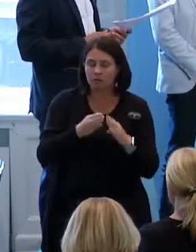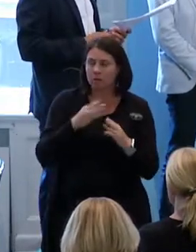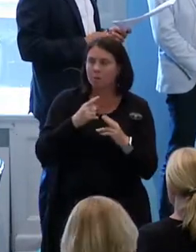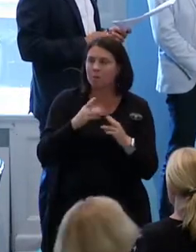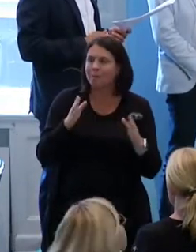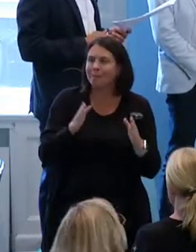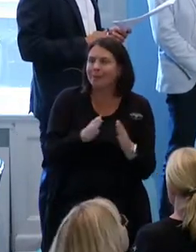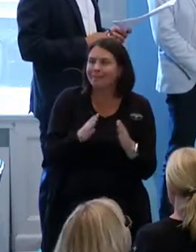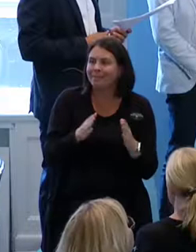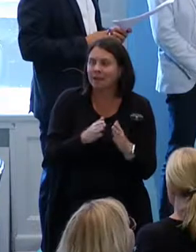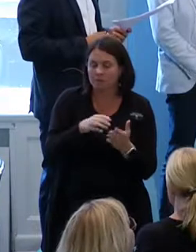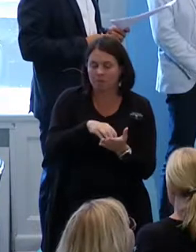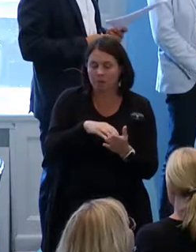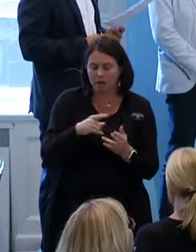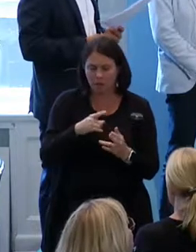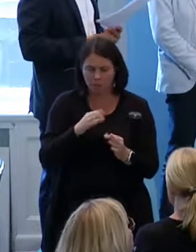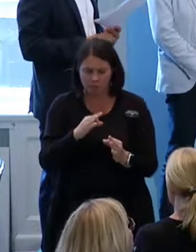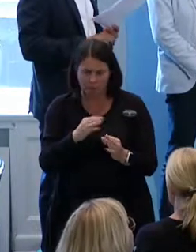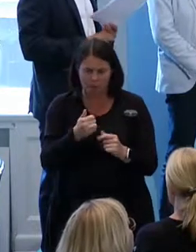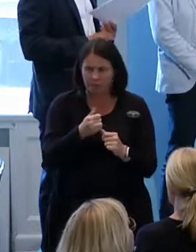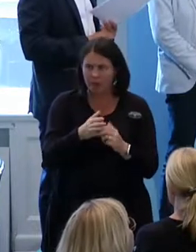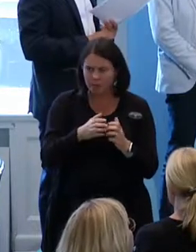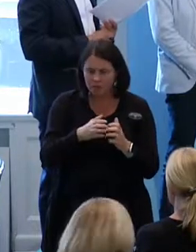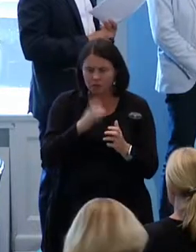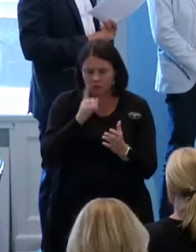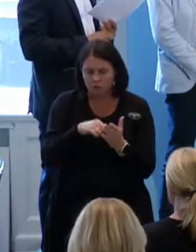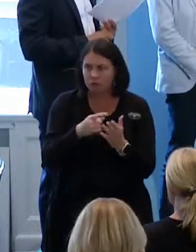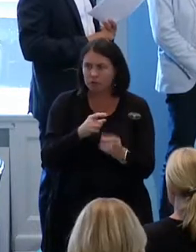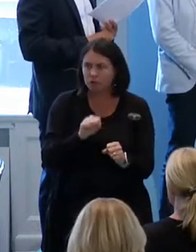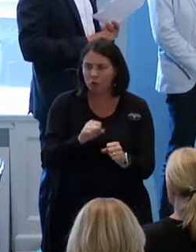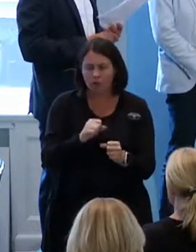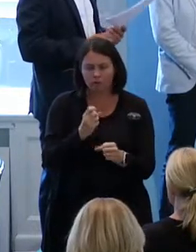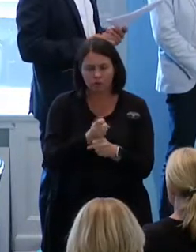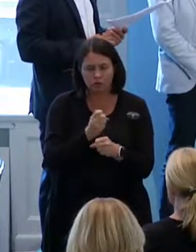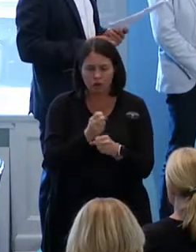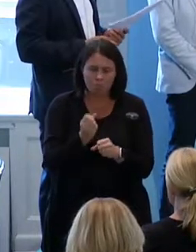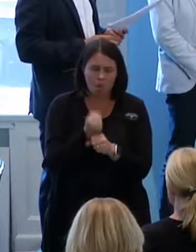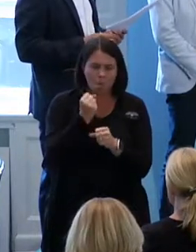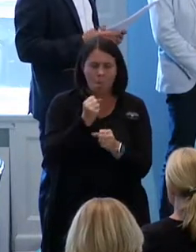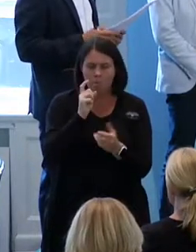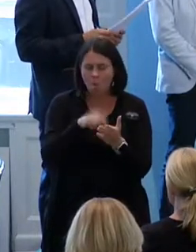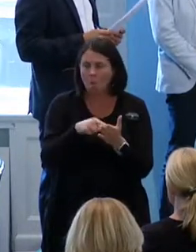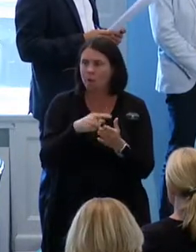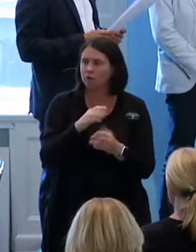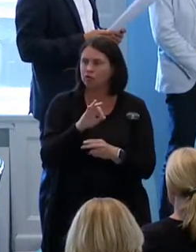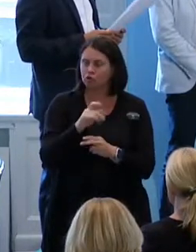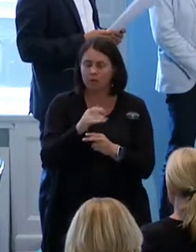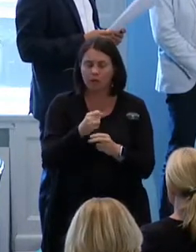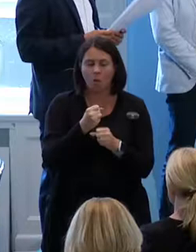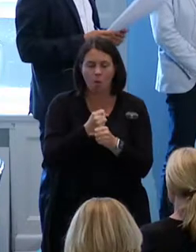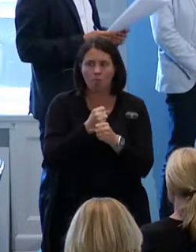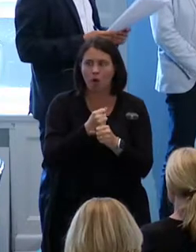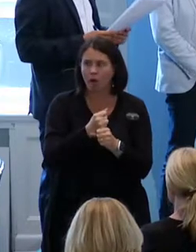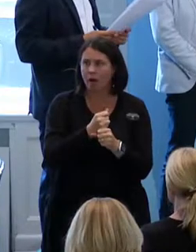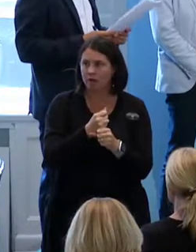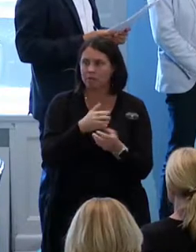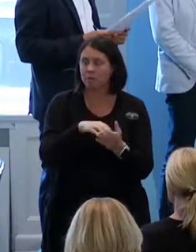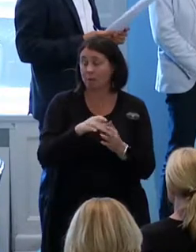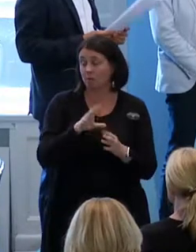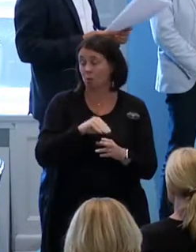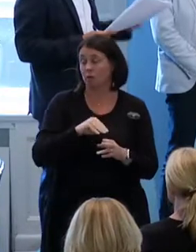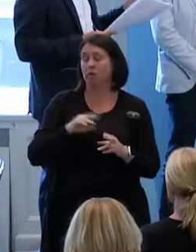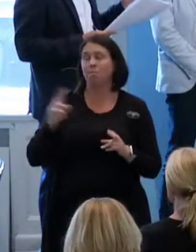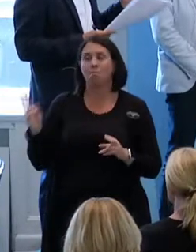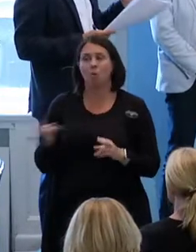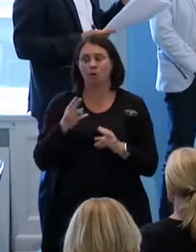samhället och se vad är det vi behöver göra för att vi ska kunna nå målsynergier och skapa hållbara mindre samhällen också. För att vi behöver både